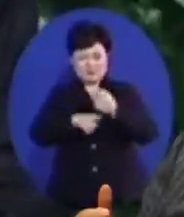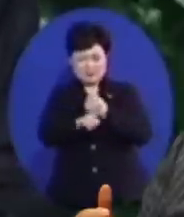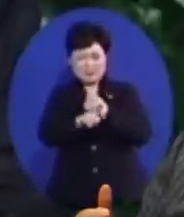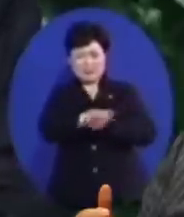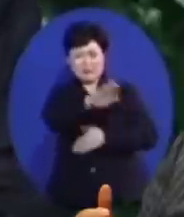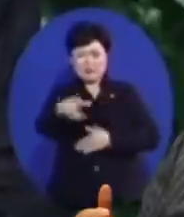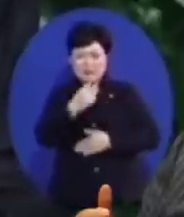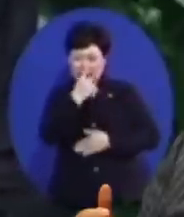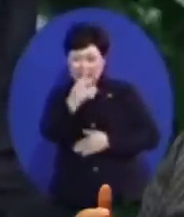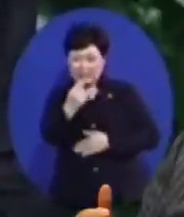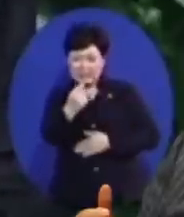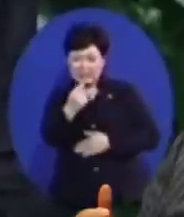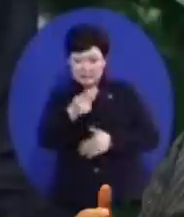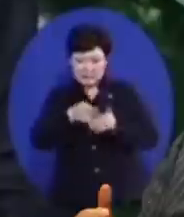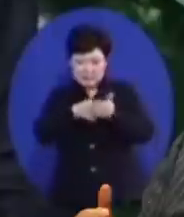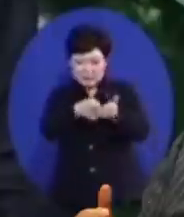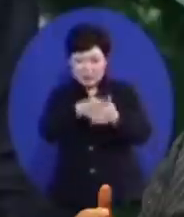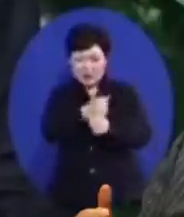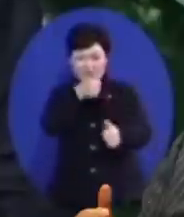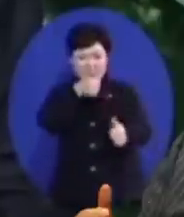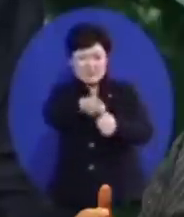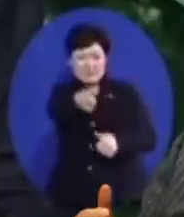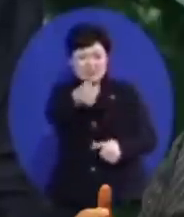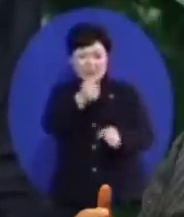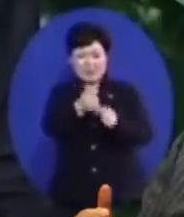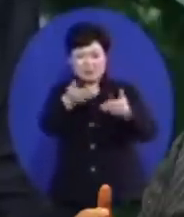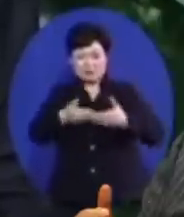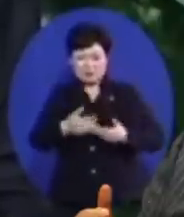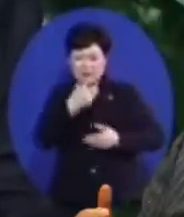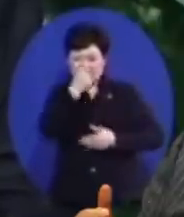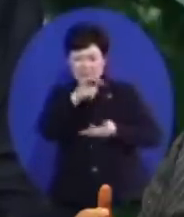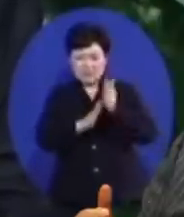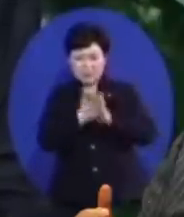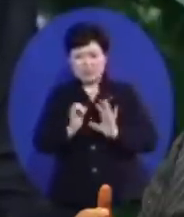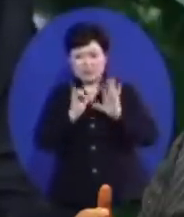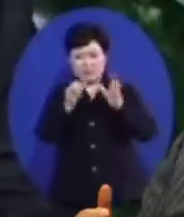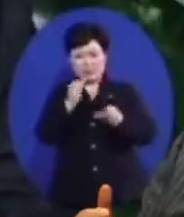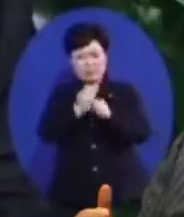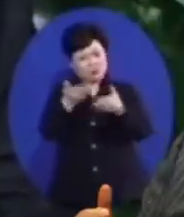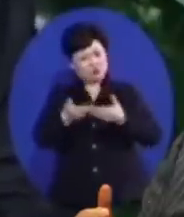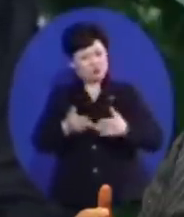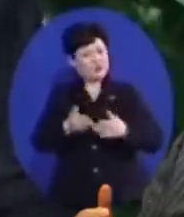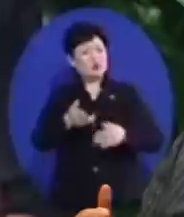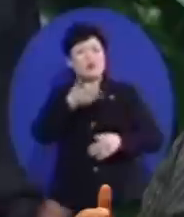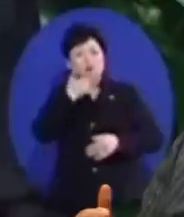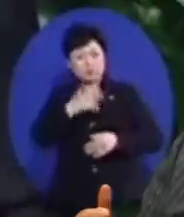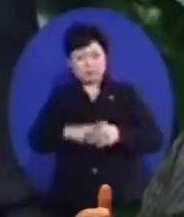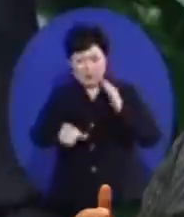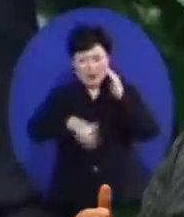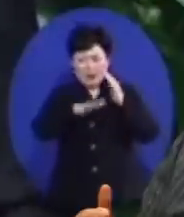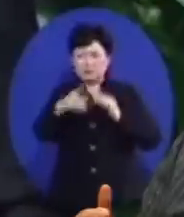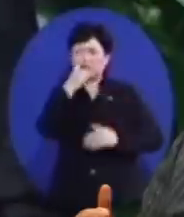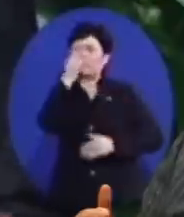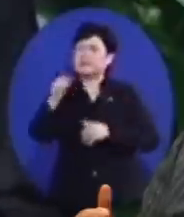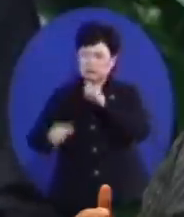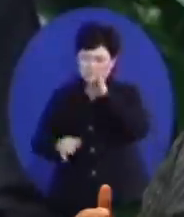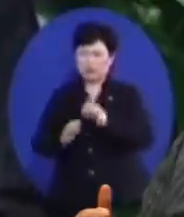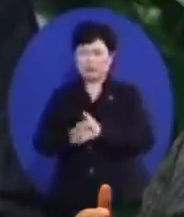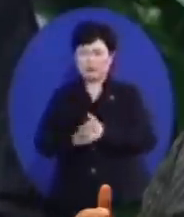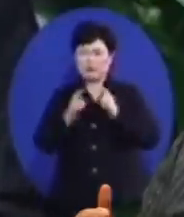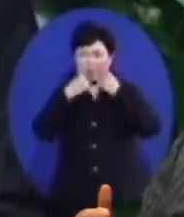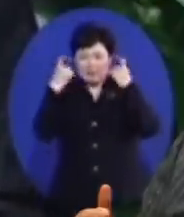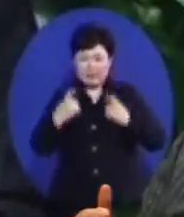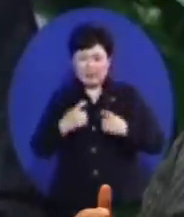우리가 가시를 극복하고 이기게 만들어주지 가시 없는 세계를 만들어주지 않습니다. 가정에도 가시가 있고